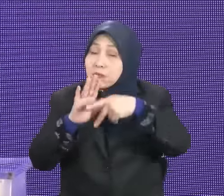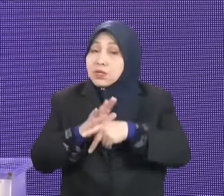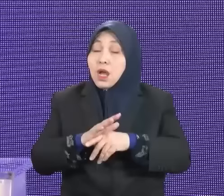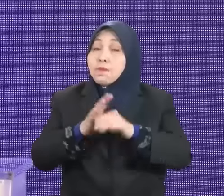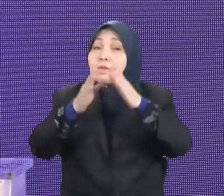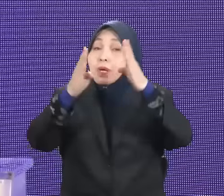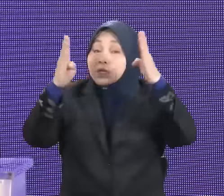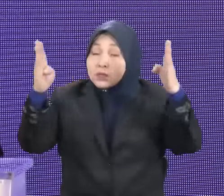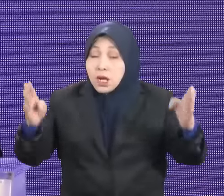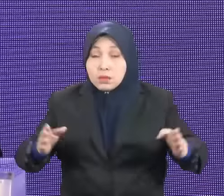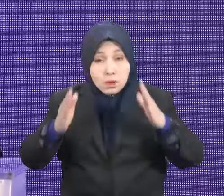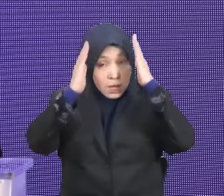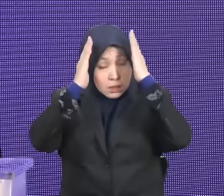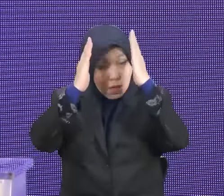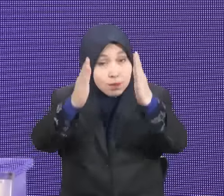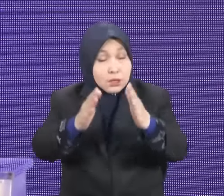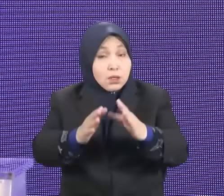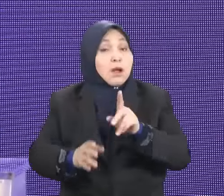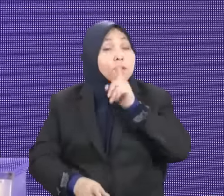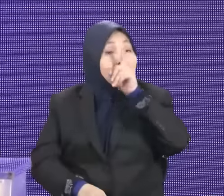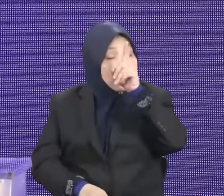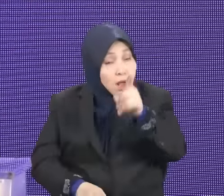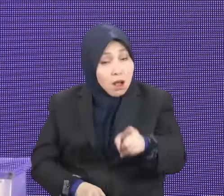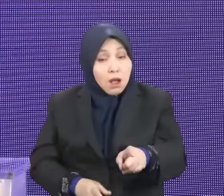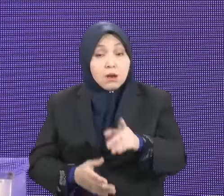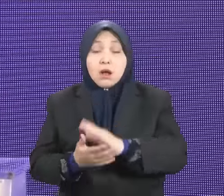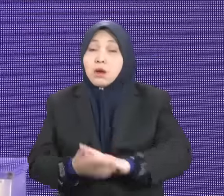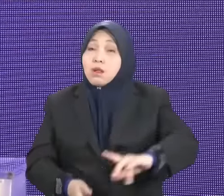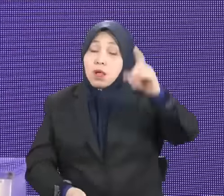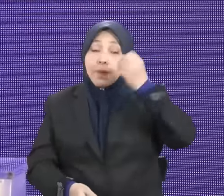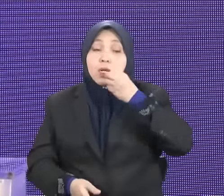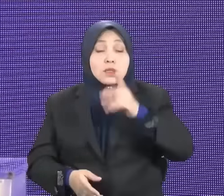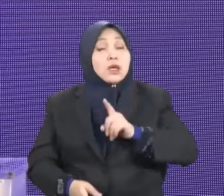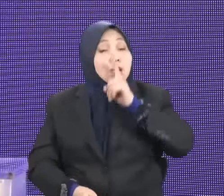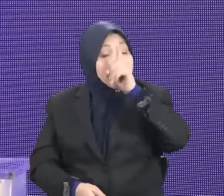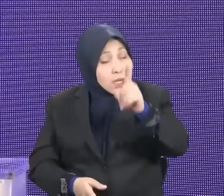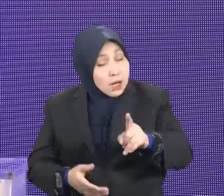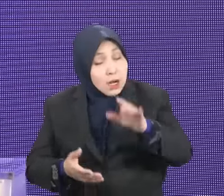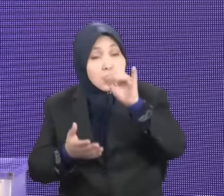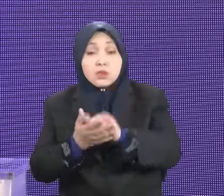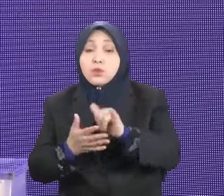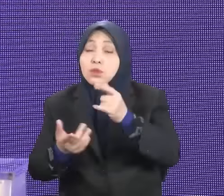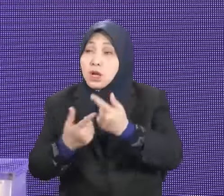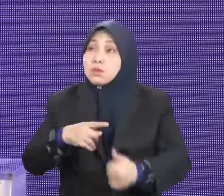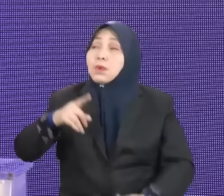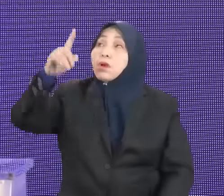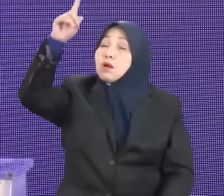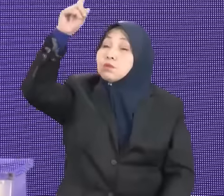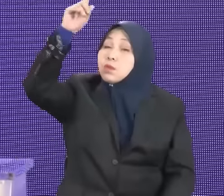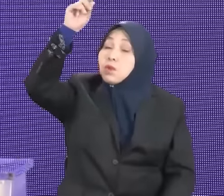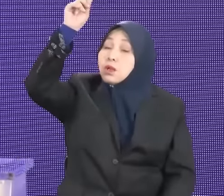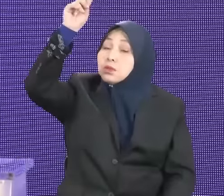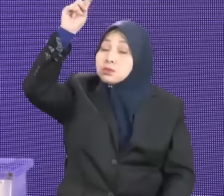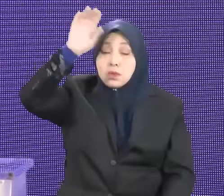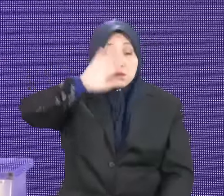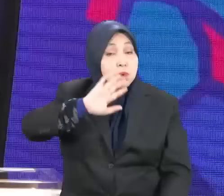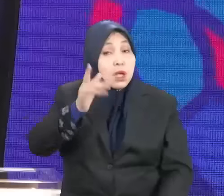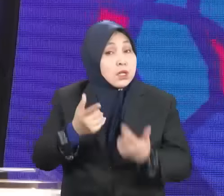satu kita beri perhatian pada Al haqqu mirrobik Allah menyatakan kebenaran itu daripada Tuhan ee bukannya